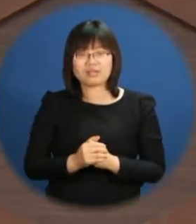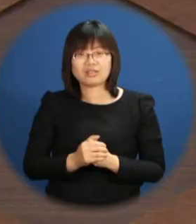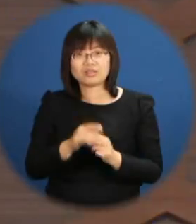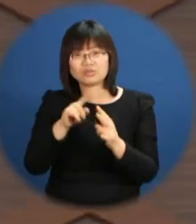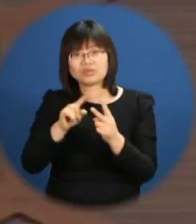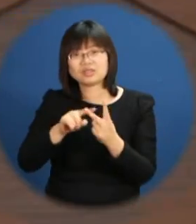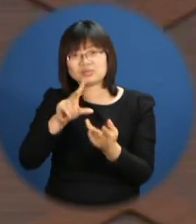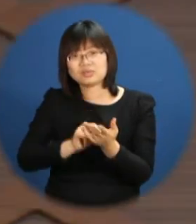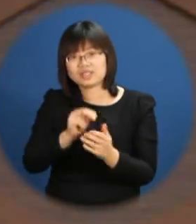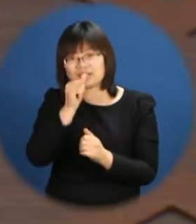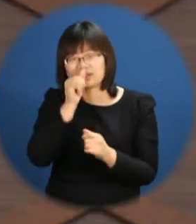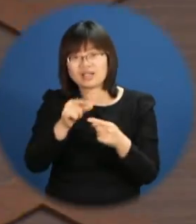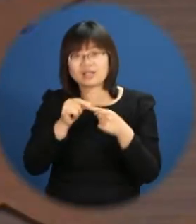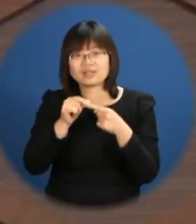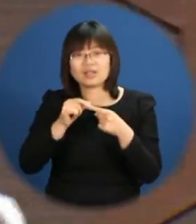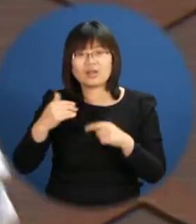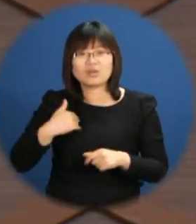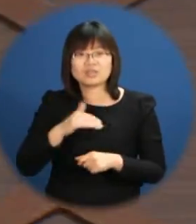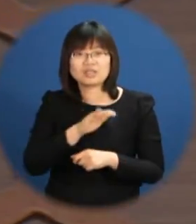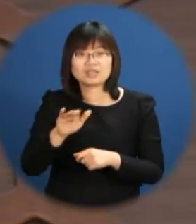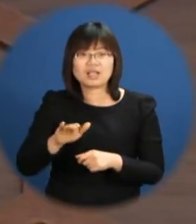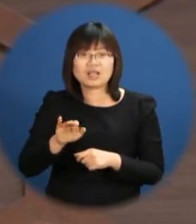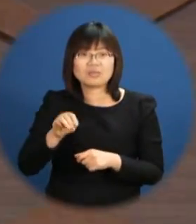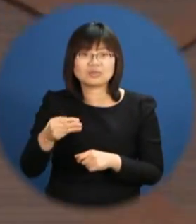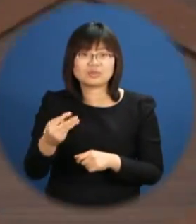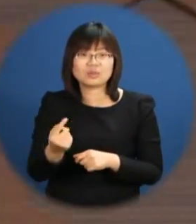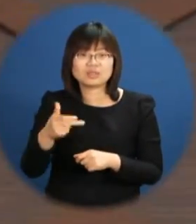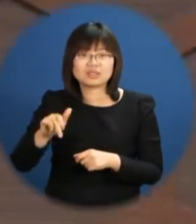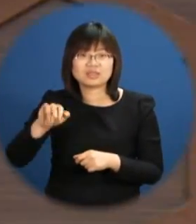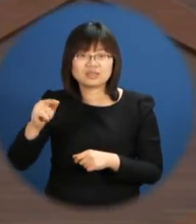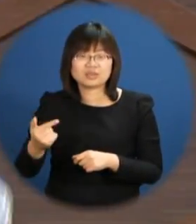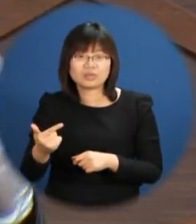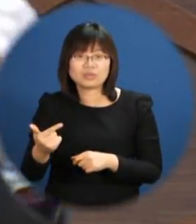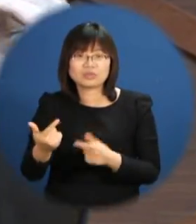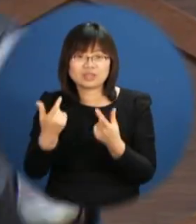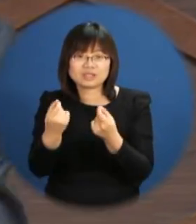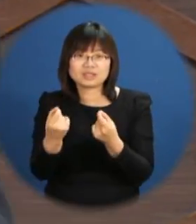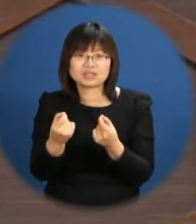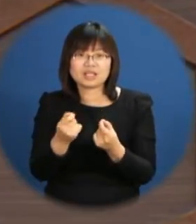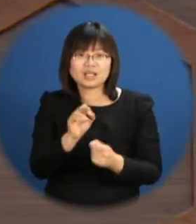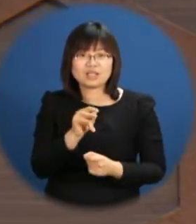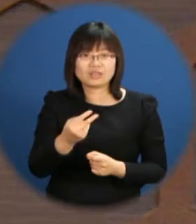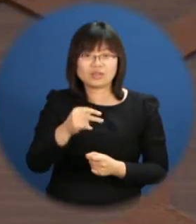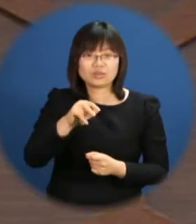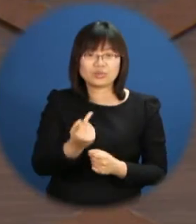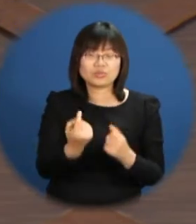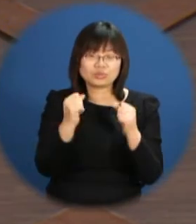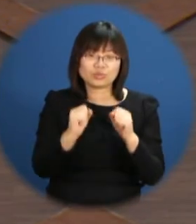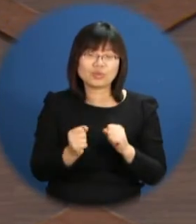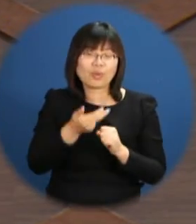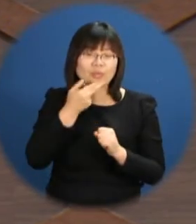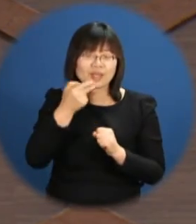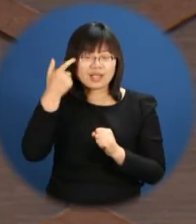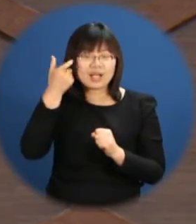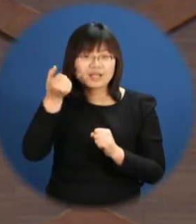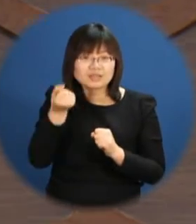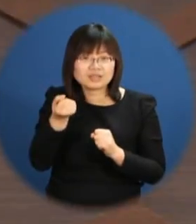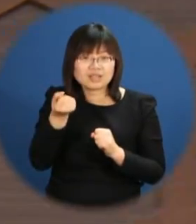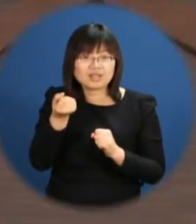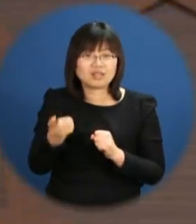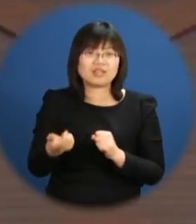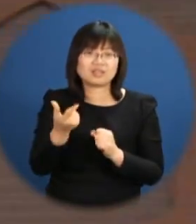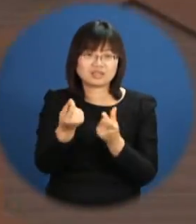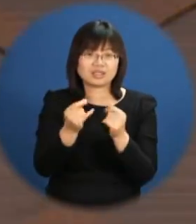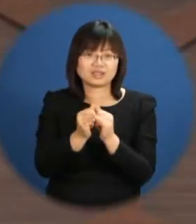두가지 문제겠죠 하나는 우리가 플러시 스톤과 같이 열쇠도 존재하지 않는다고 생각하는 거 그건 듯 근데